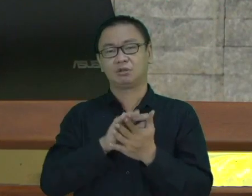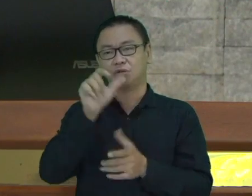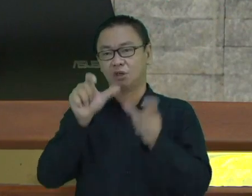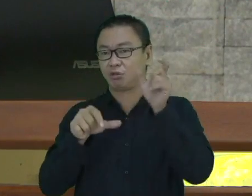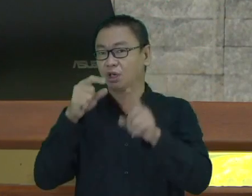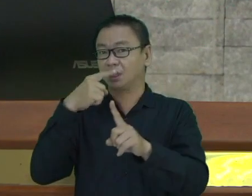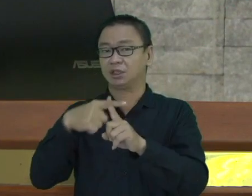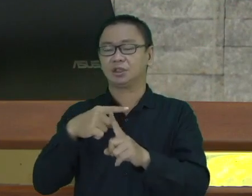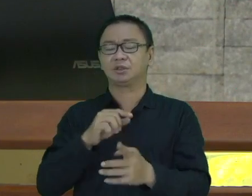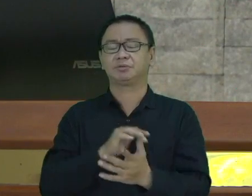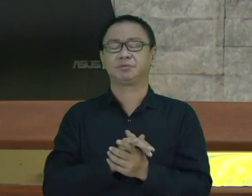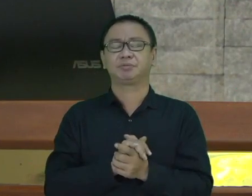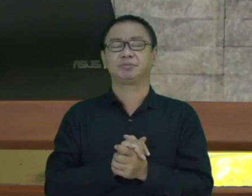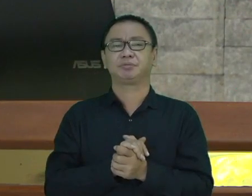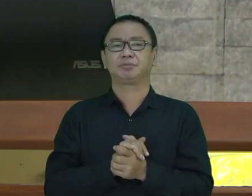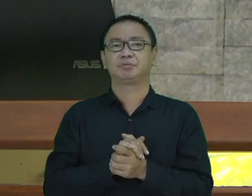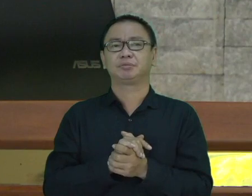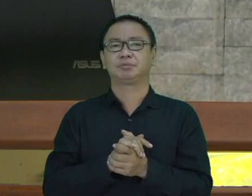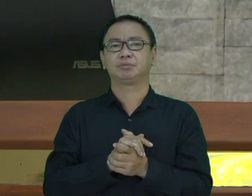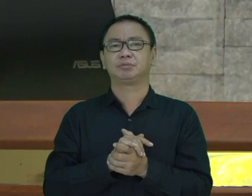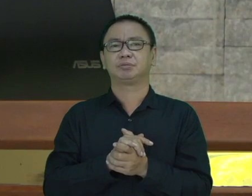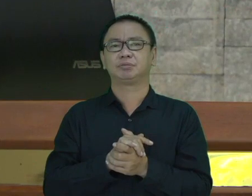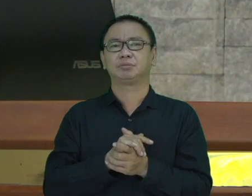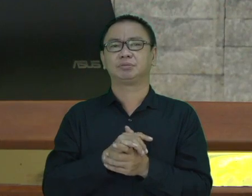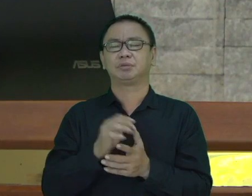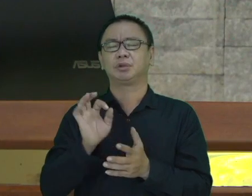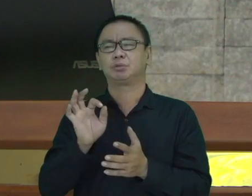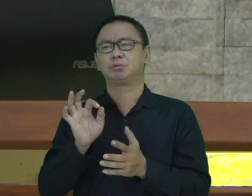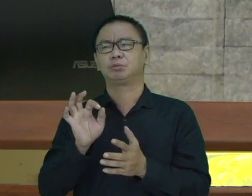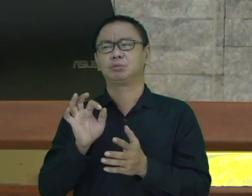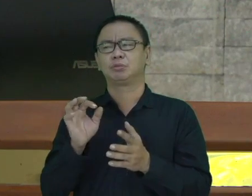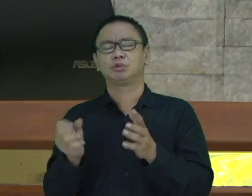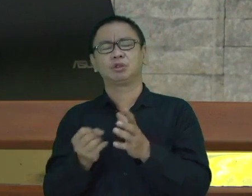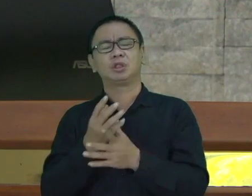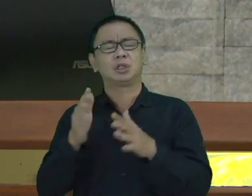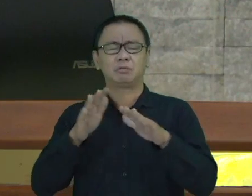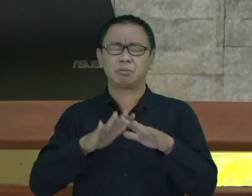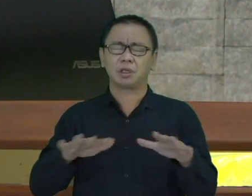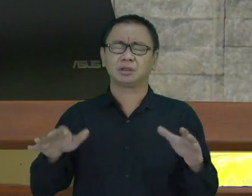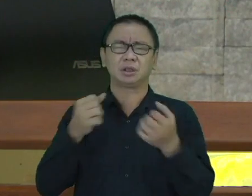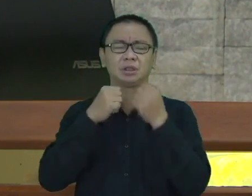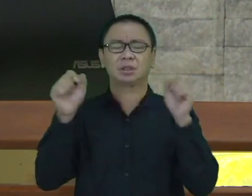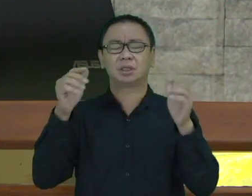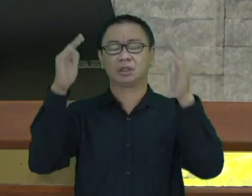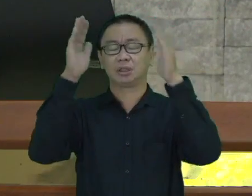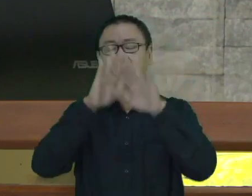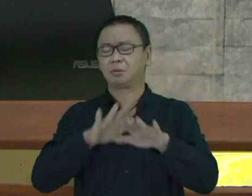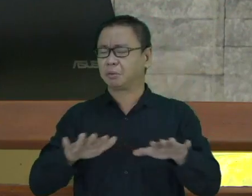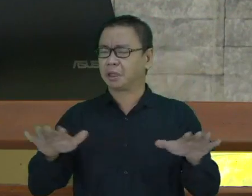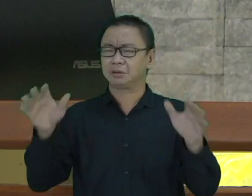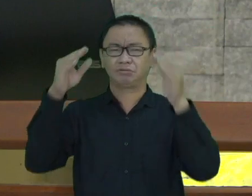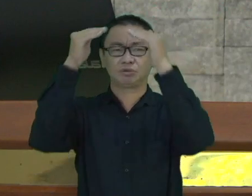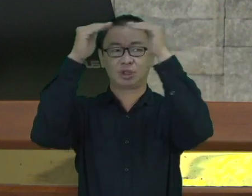seringkali kami belum dapat mewujudkan damai sejahtera, damai surgawimu itu, ketika